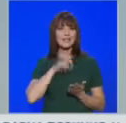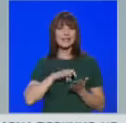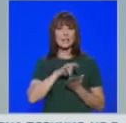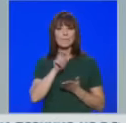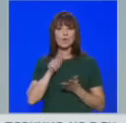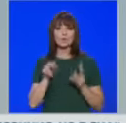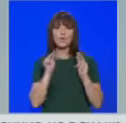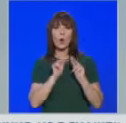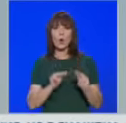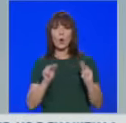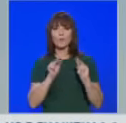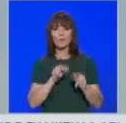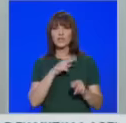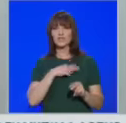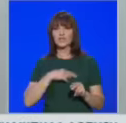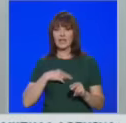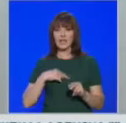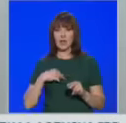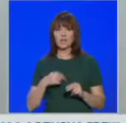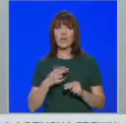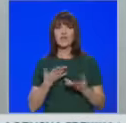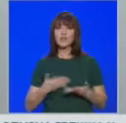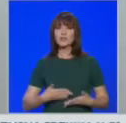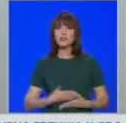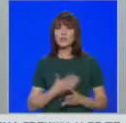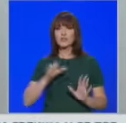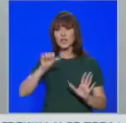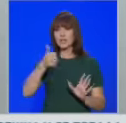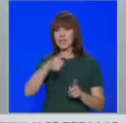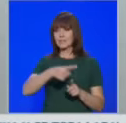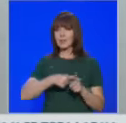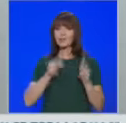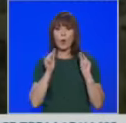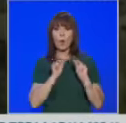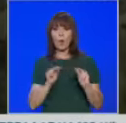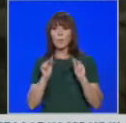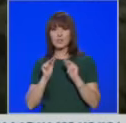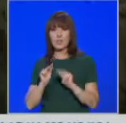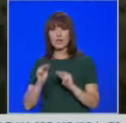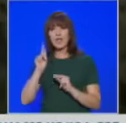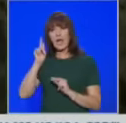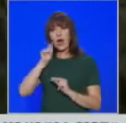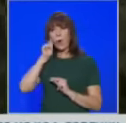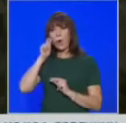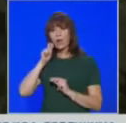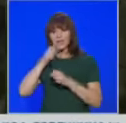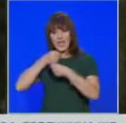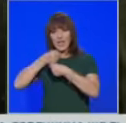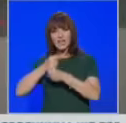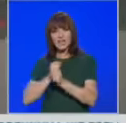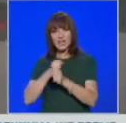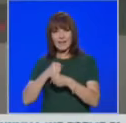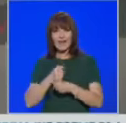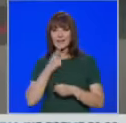в Дания, предстоят тренировки и в Румъния. Ще са необходими поне още 6 месеца за обучение на украинските инженери и механици,